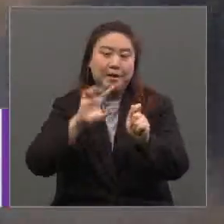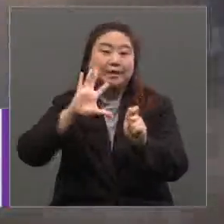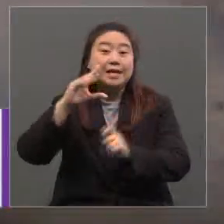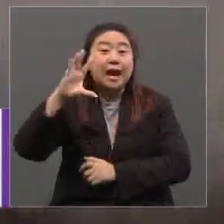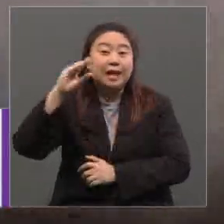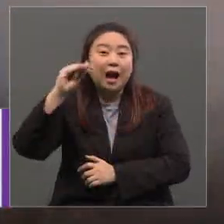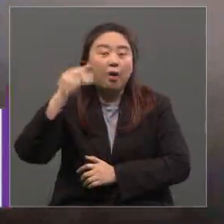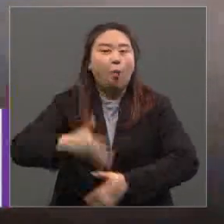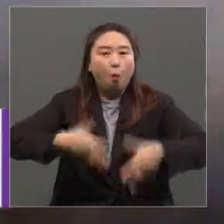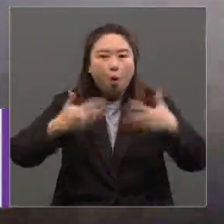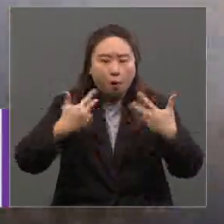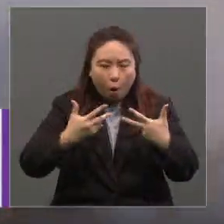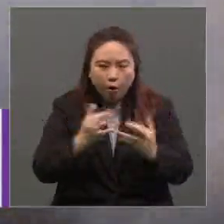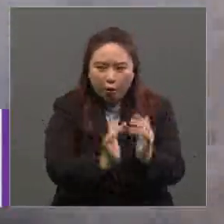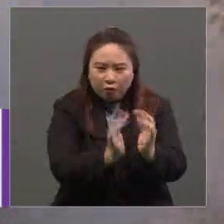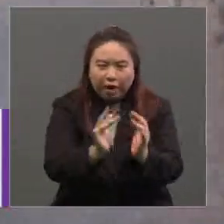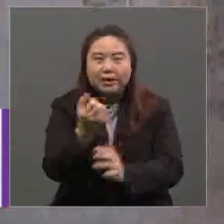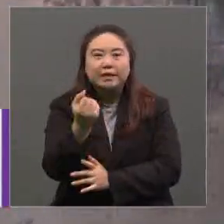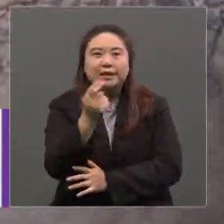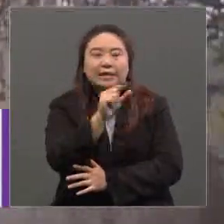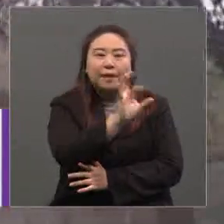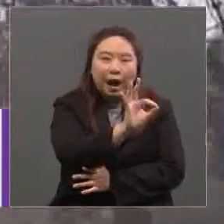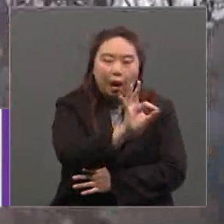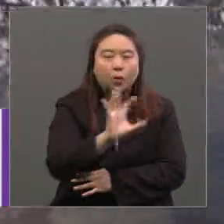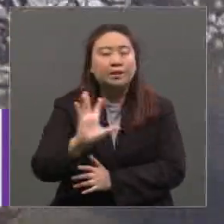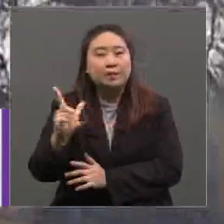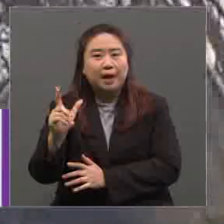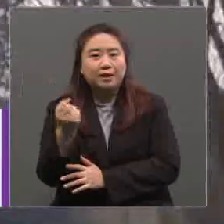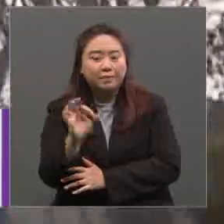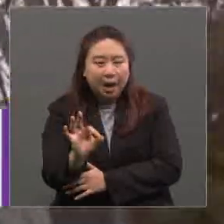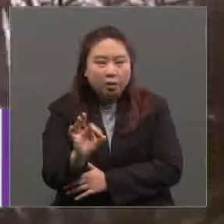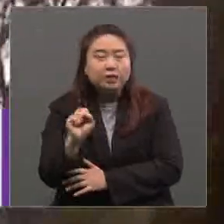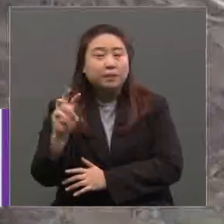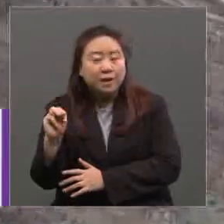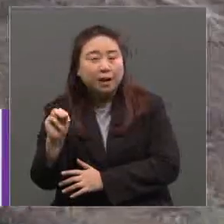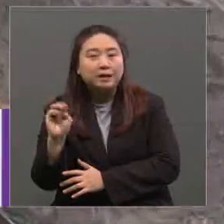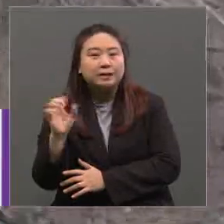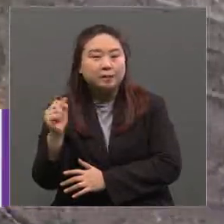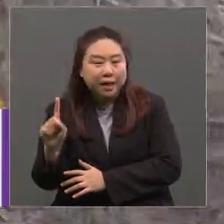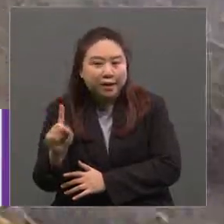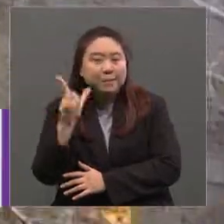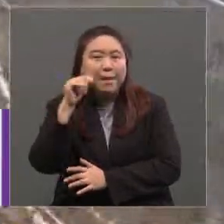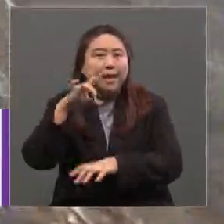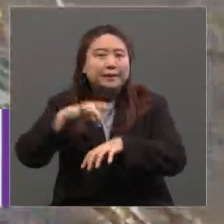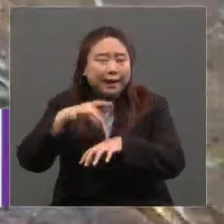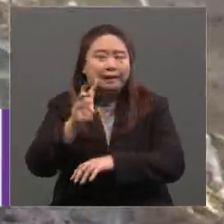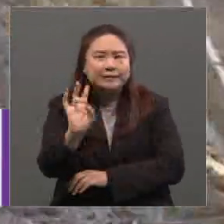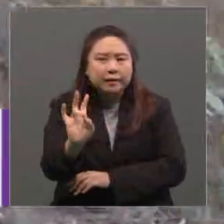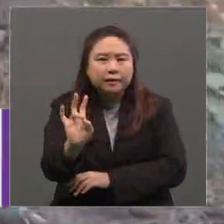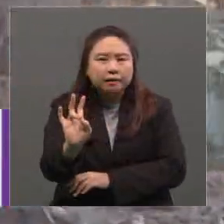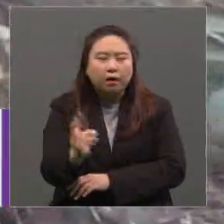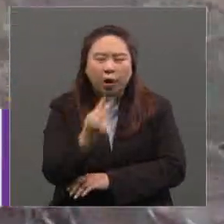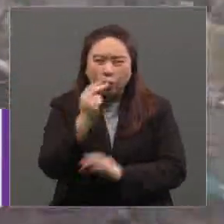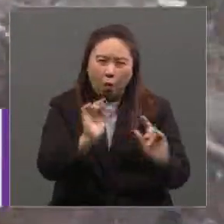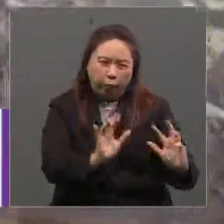ความร้อน 29จุดไชยปราการ 19จุดสะเมิง 11จุดแม้แตง 7จุดเนี่ยคุณผู้ชมดูสิว่ากลุ่ม